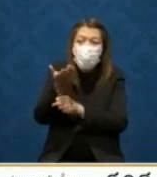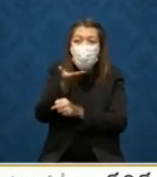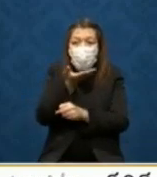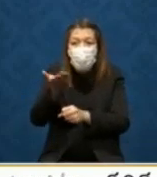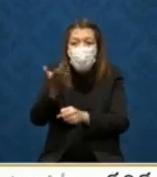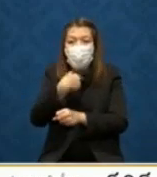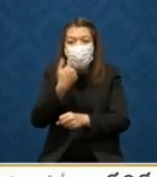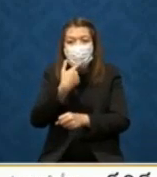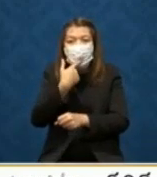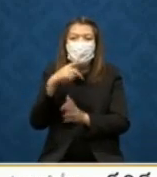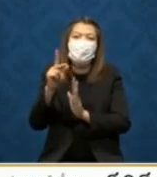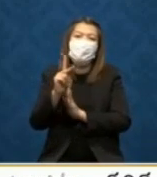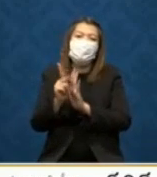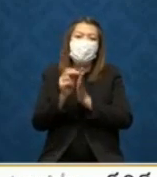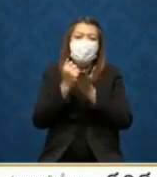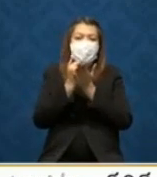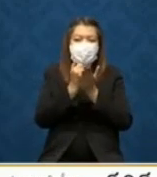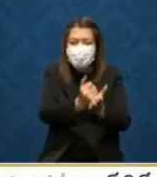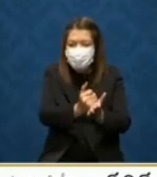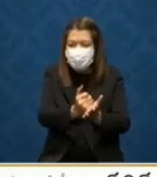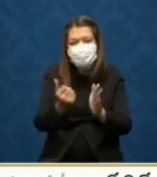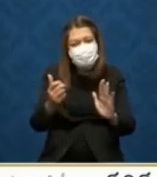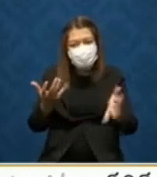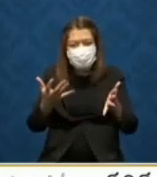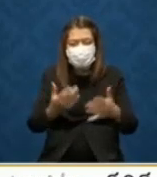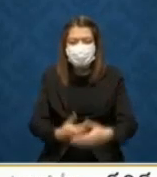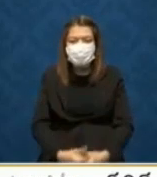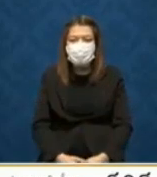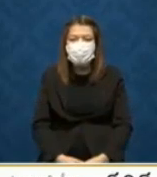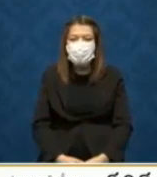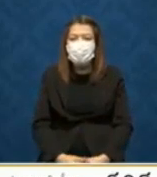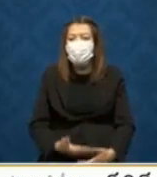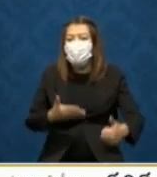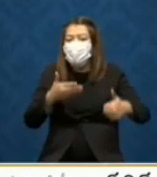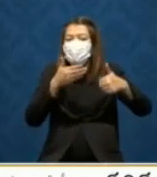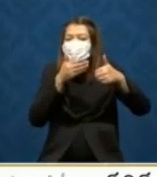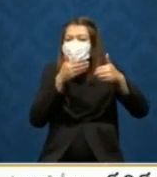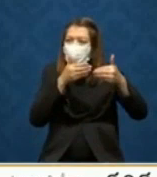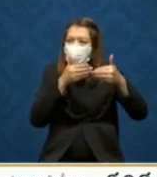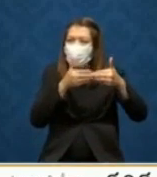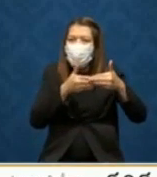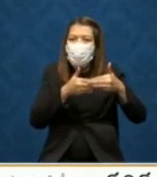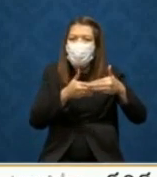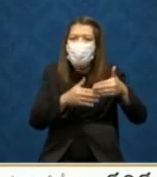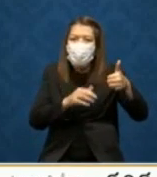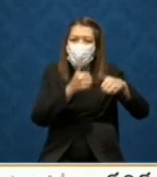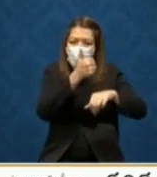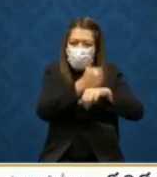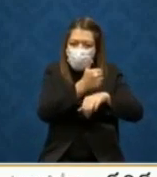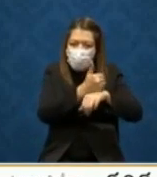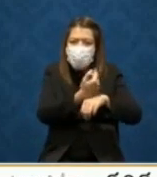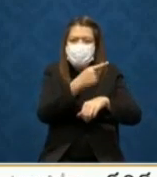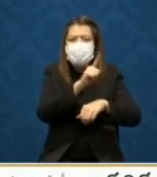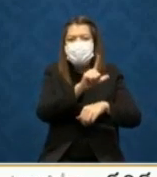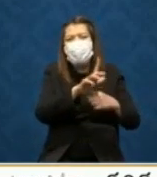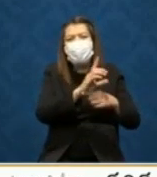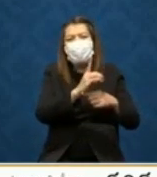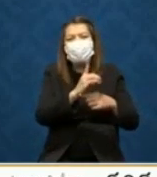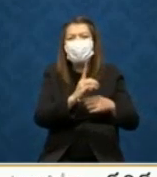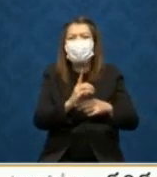เลยว่ากฎหมายไม่ได้ช่วยเขเลยไม่ได้เอื้อให้เขาเลยต้องลากับปลัดกระทรวงท่านถามว่าจะลาต้องขอเป็นเดือนฮ